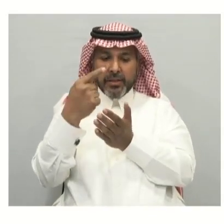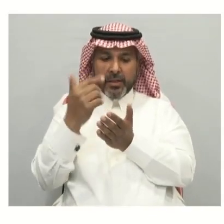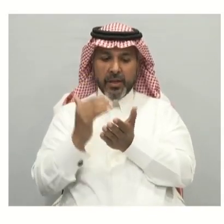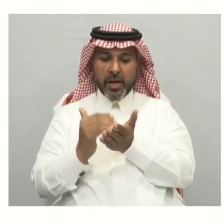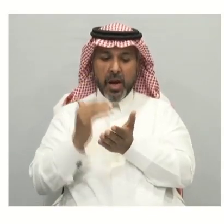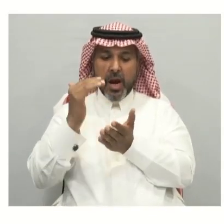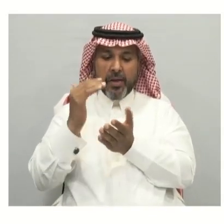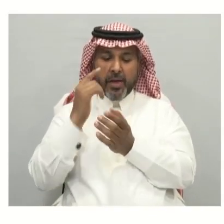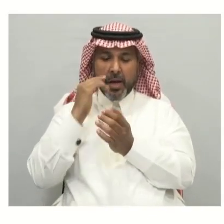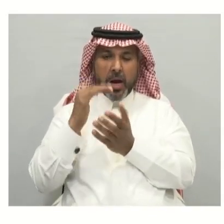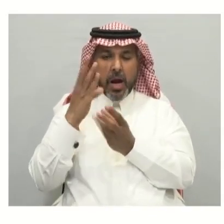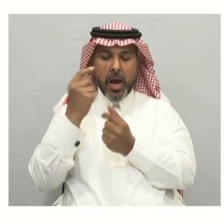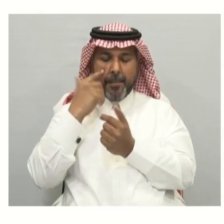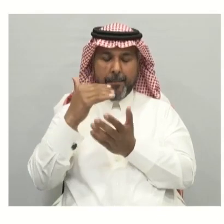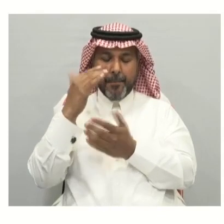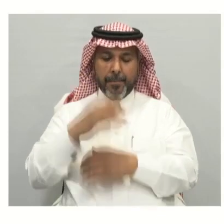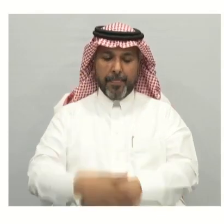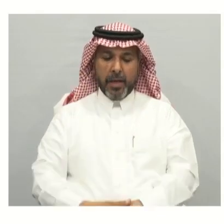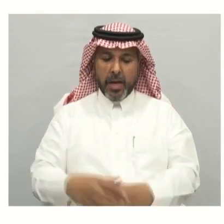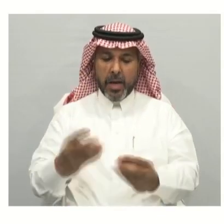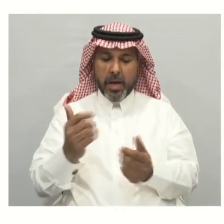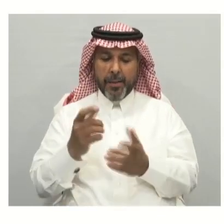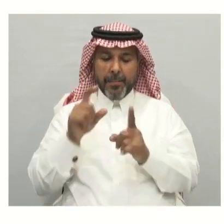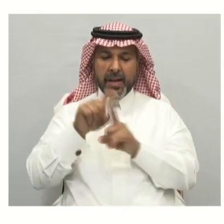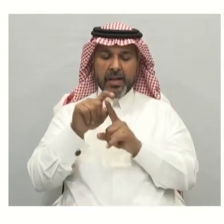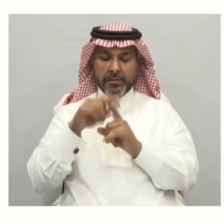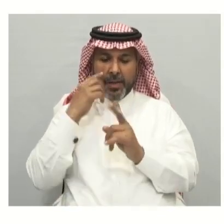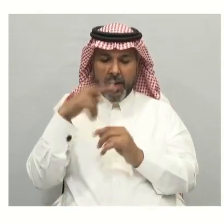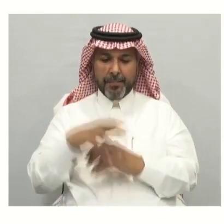16 كيلو مترا او اكثر اذا